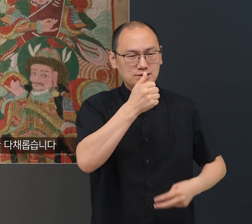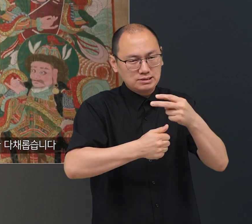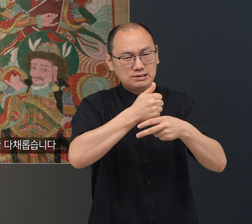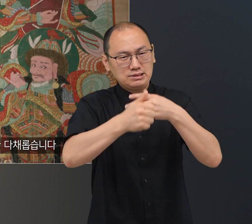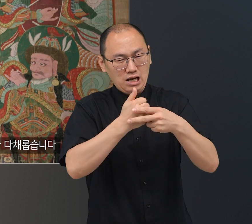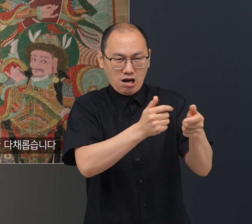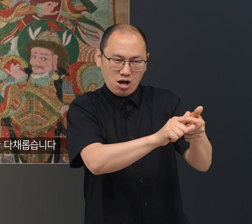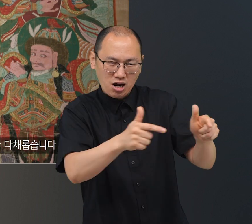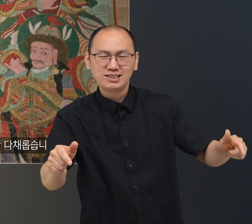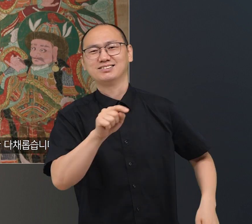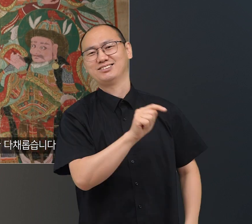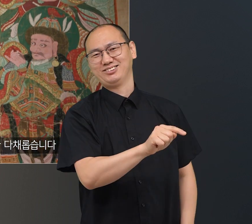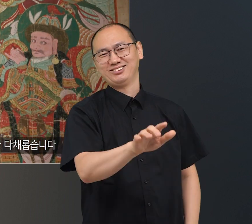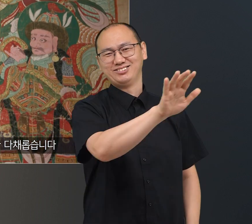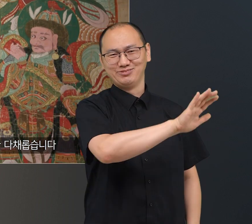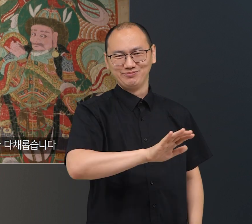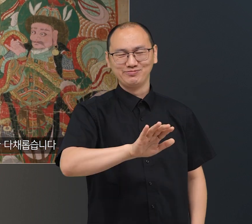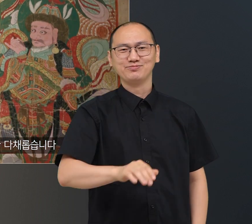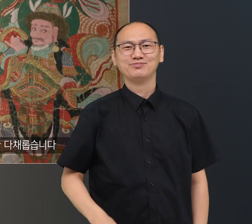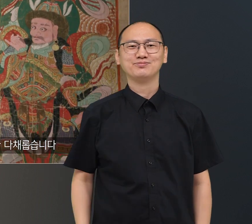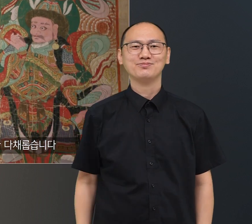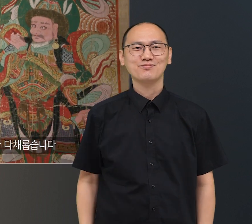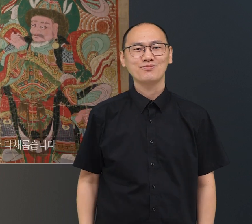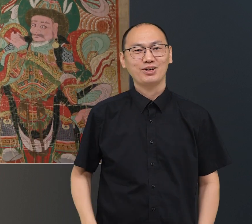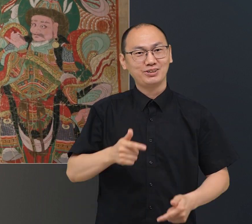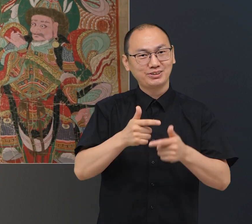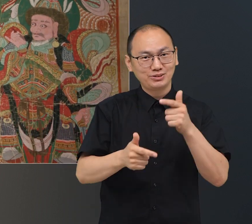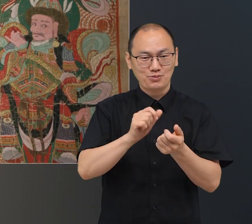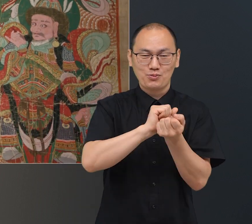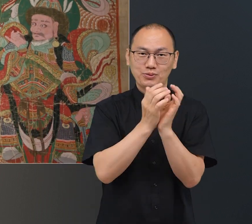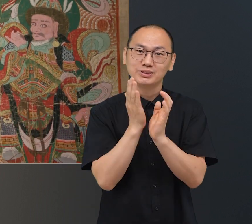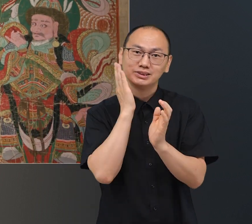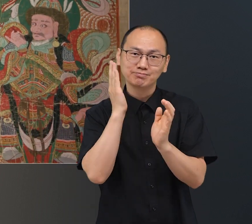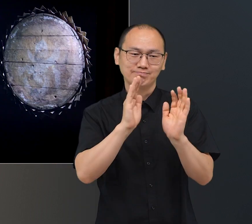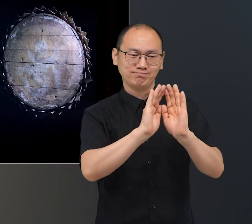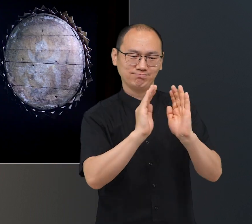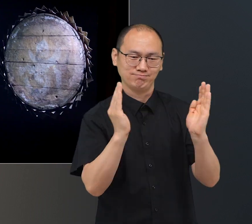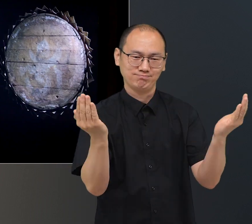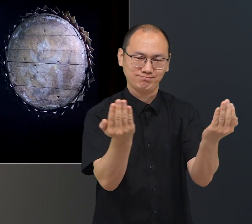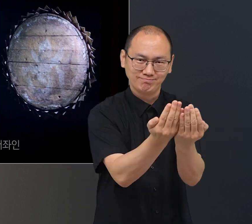서양 신화에 등장하는 신들만큼이나 다채롭습니다.